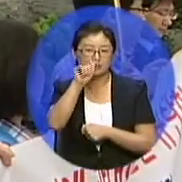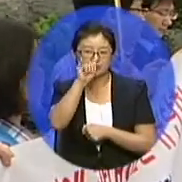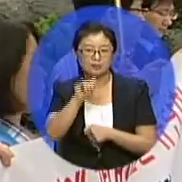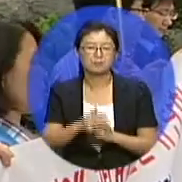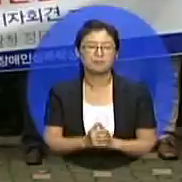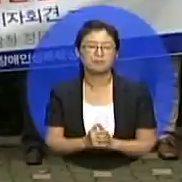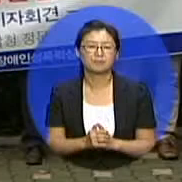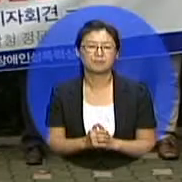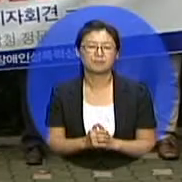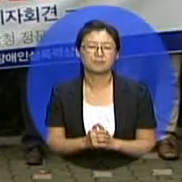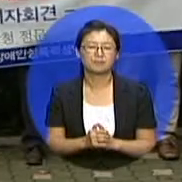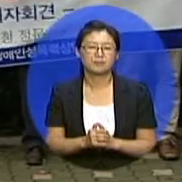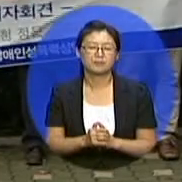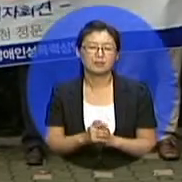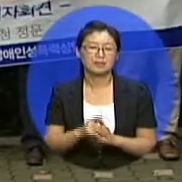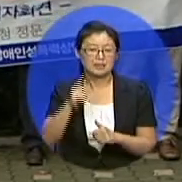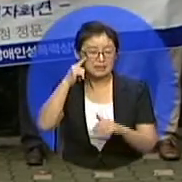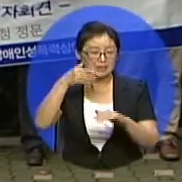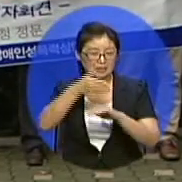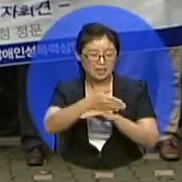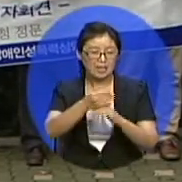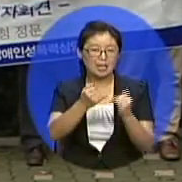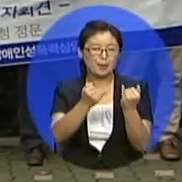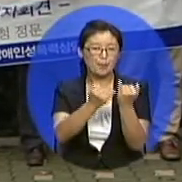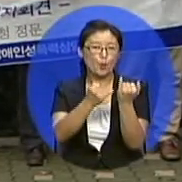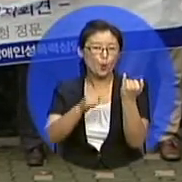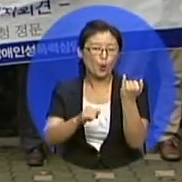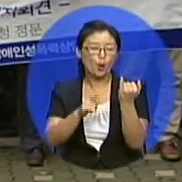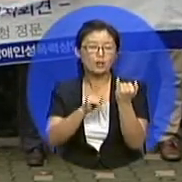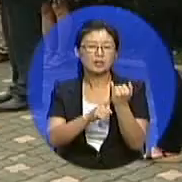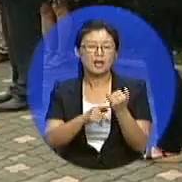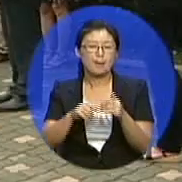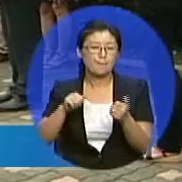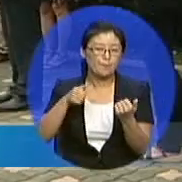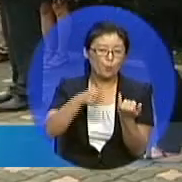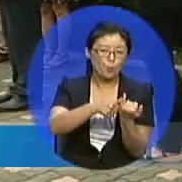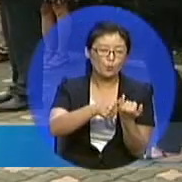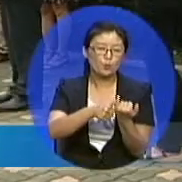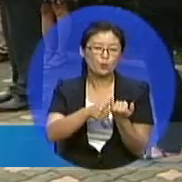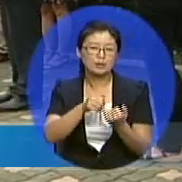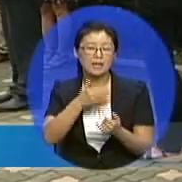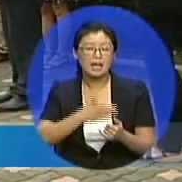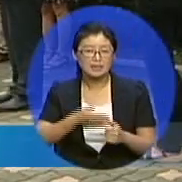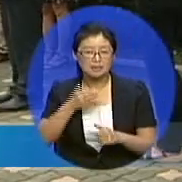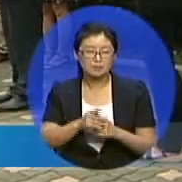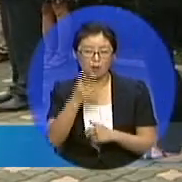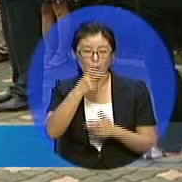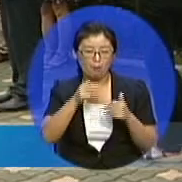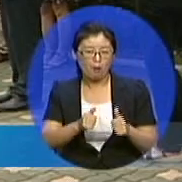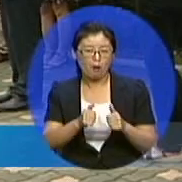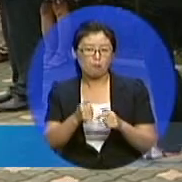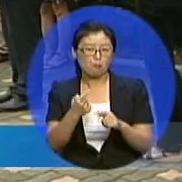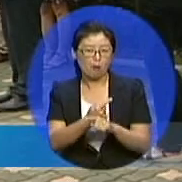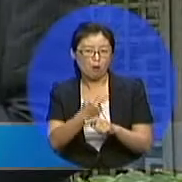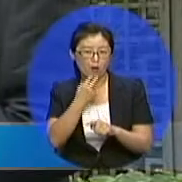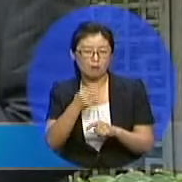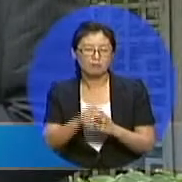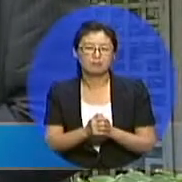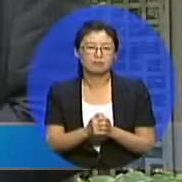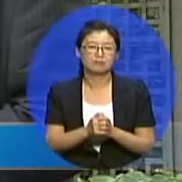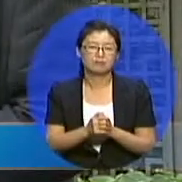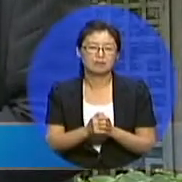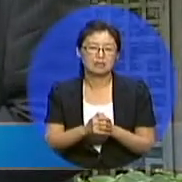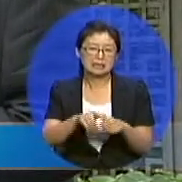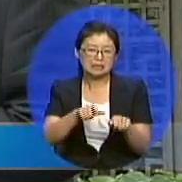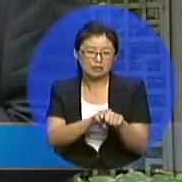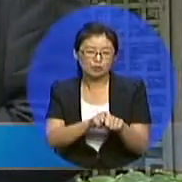열었습니다. 이들은 지적장애인 모녀가 성폭력을 당한 사실을 알면서도 검찰은 아무런 조치를 하지 않았고 다시